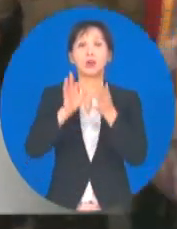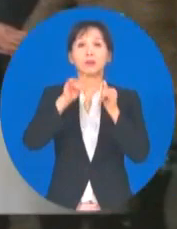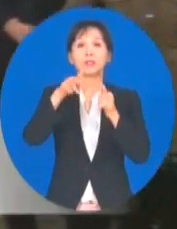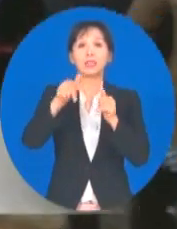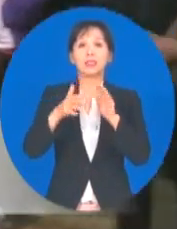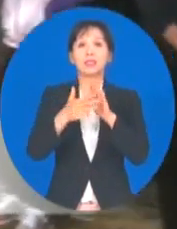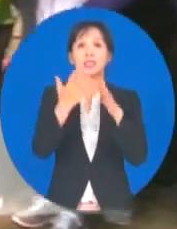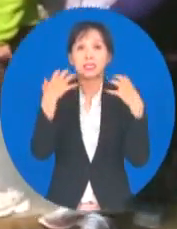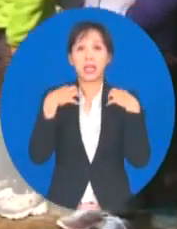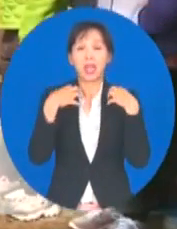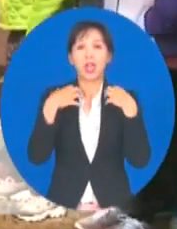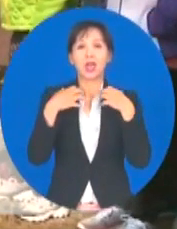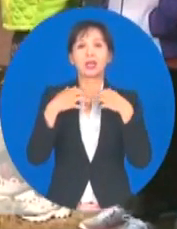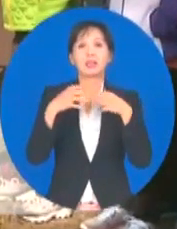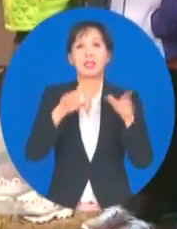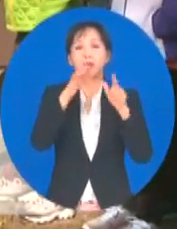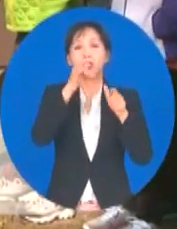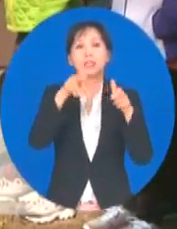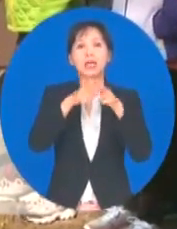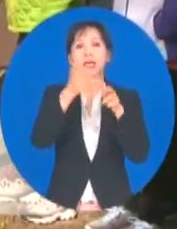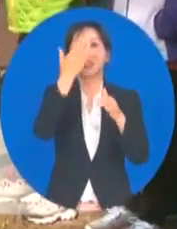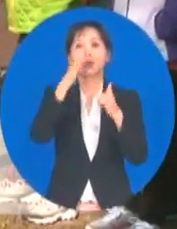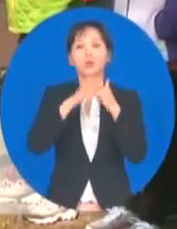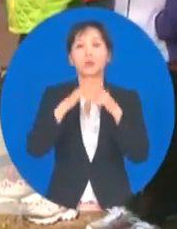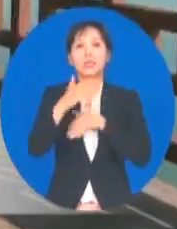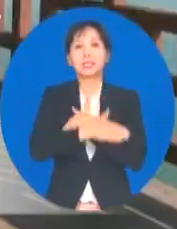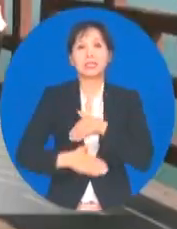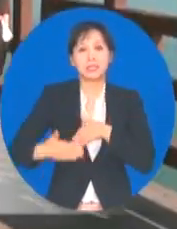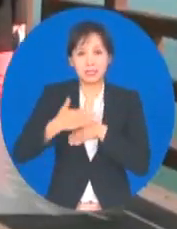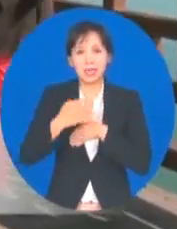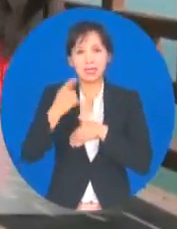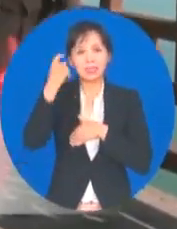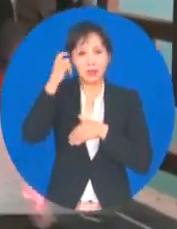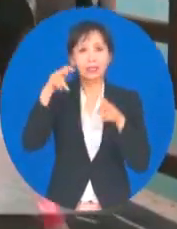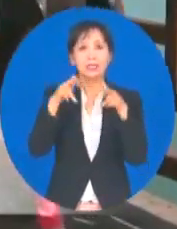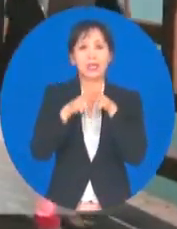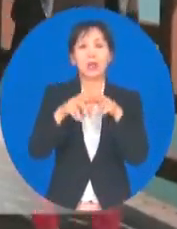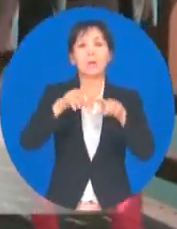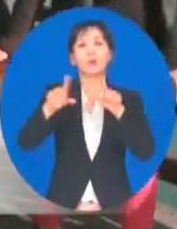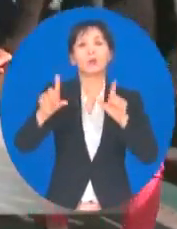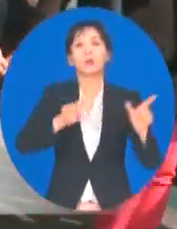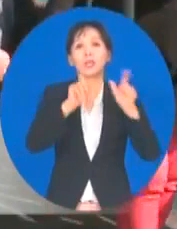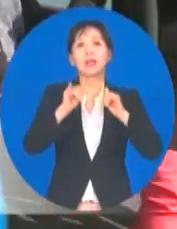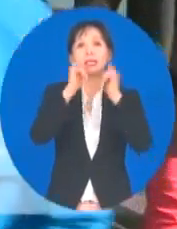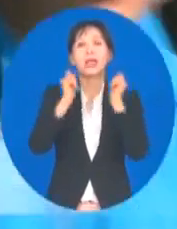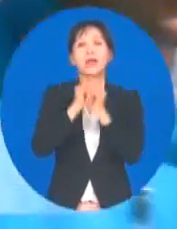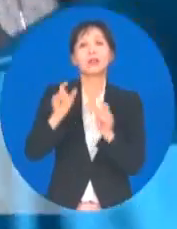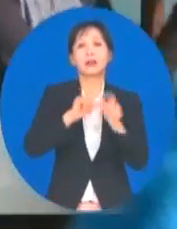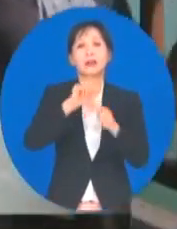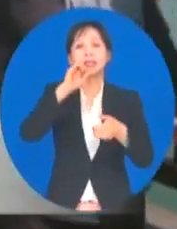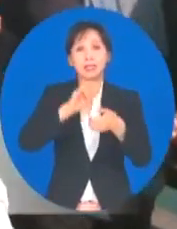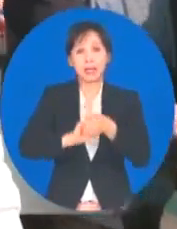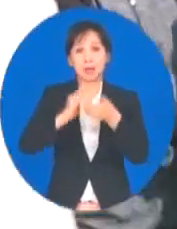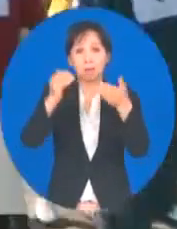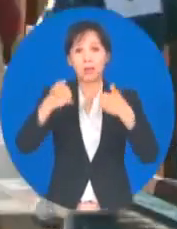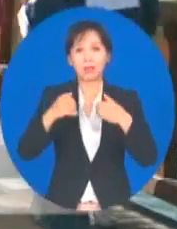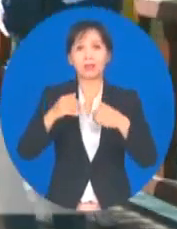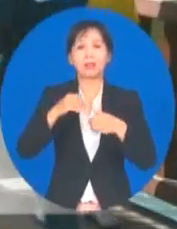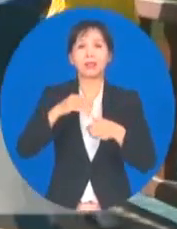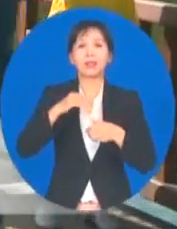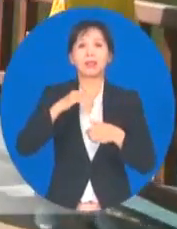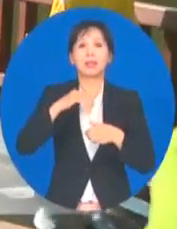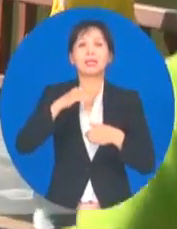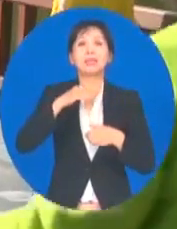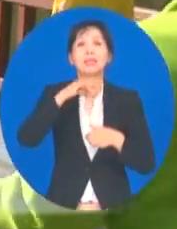이용 대상은 제천시에 거주하는 장애 청소년으로 신체적, 정신적 장애로 일상생활이나 사회생활에 제약을 받는